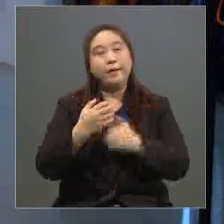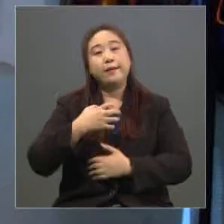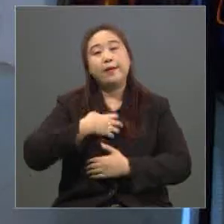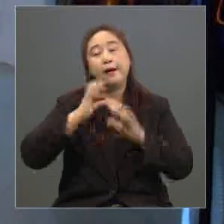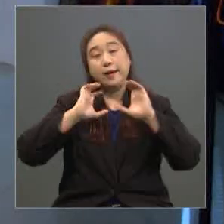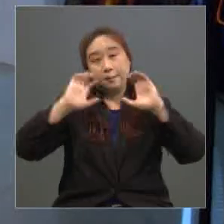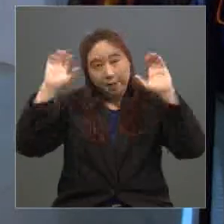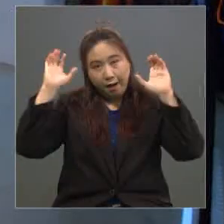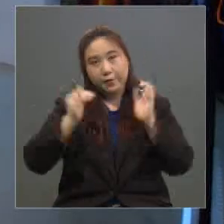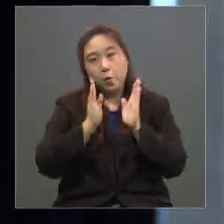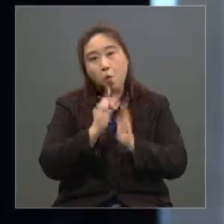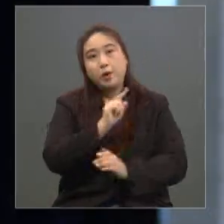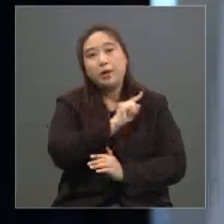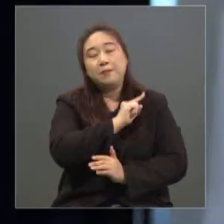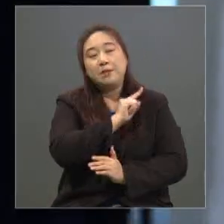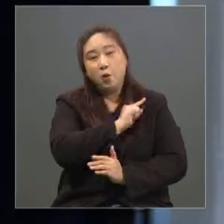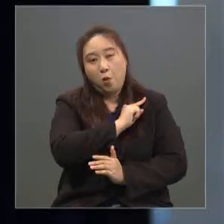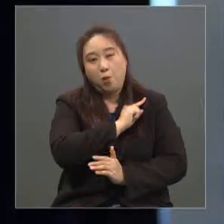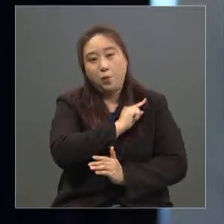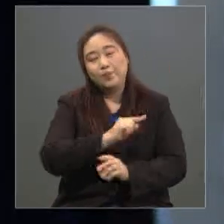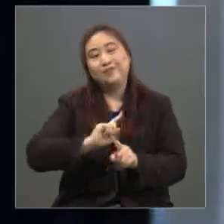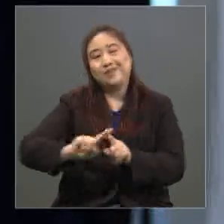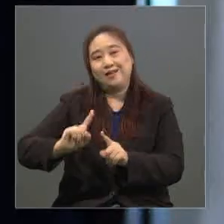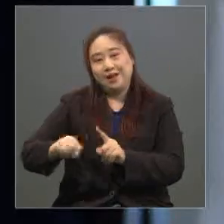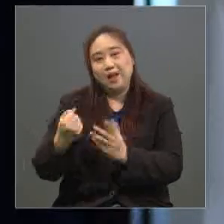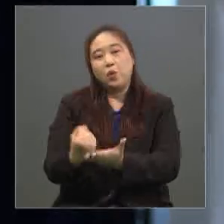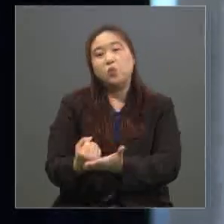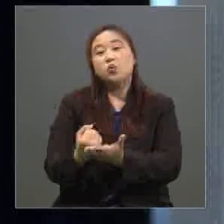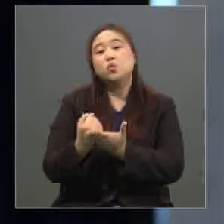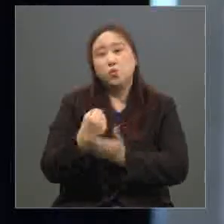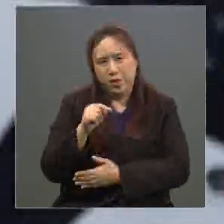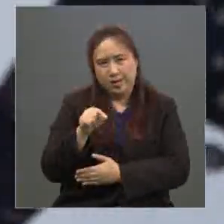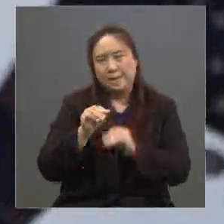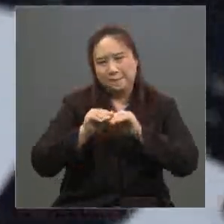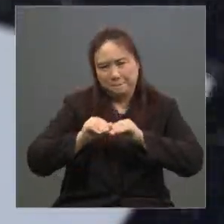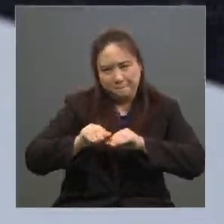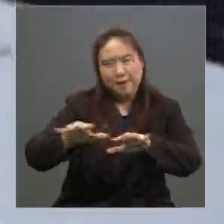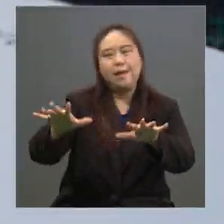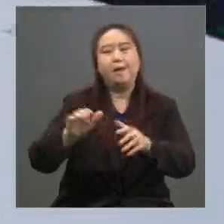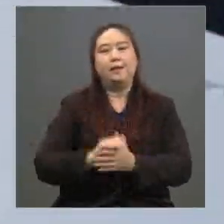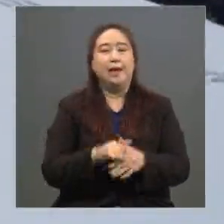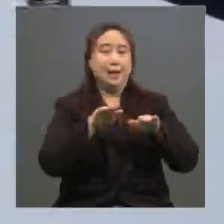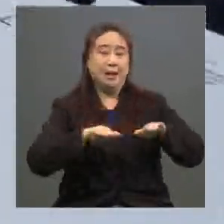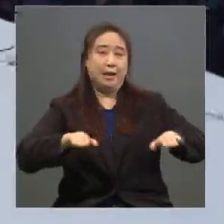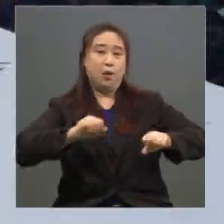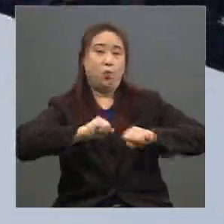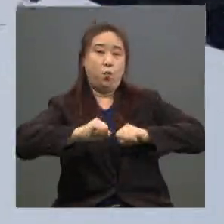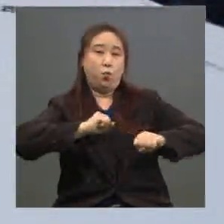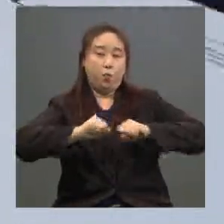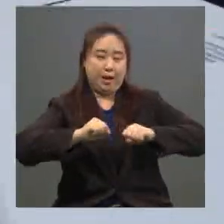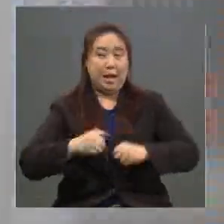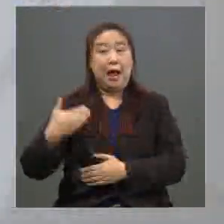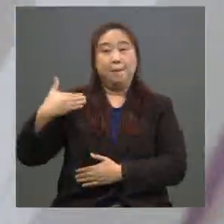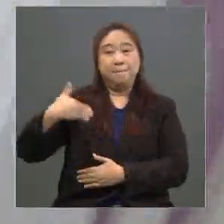ากให้บุคคลที่เกี่ยวข้องที่เป็น corporate ช่วยในการที่จะเผยแพร่เด็กรุ่นใหม่ที่เอาผ้าเหล่านั้น